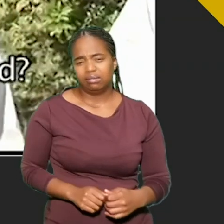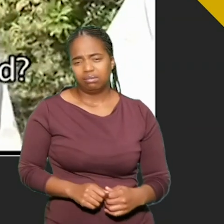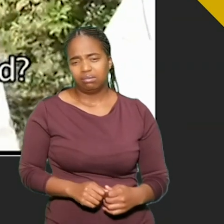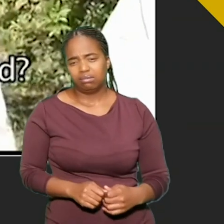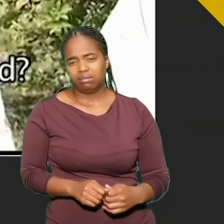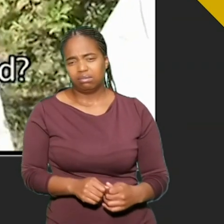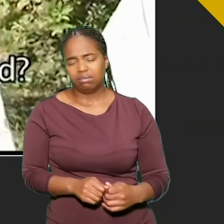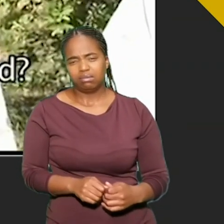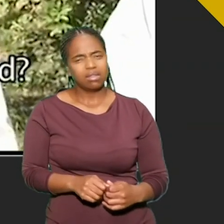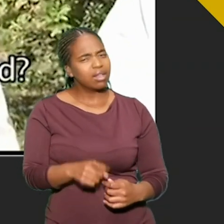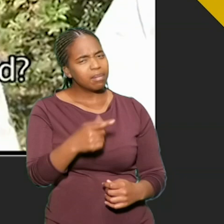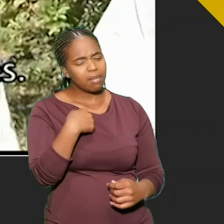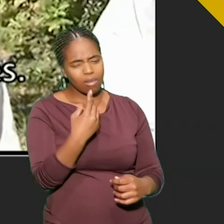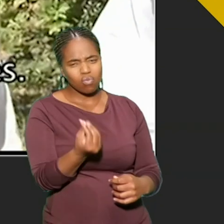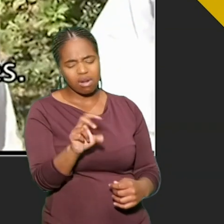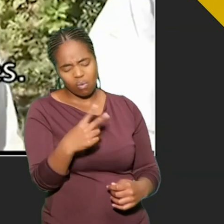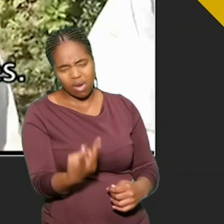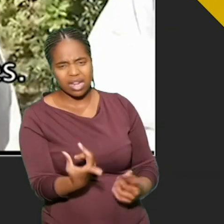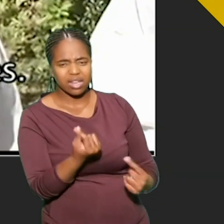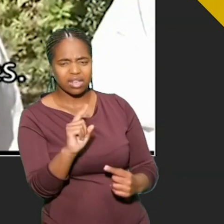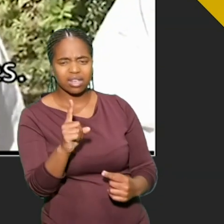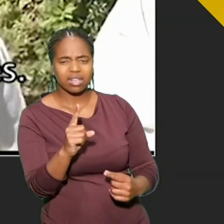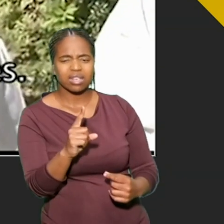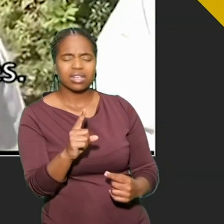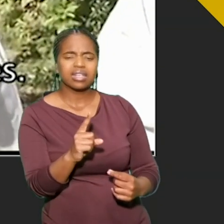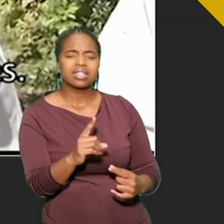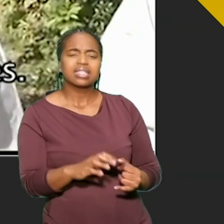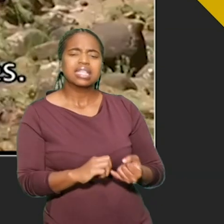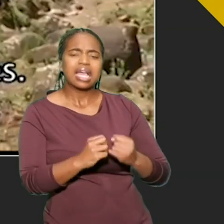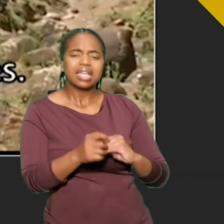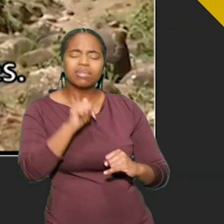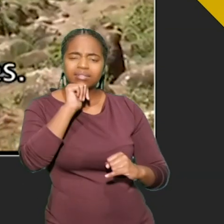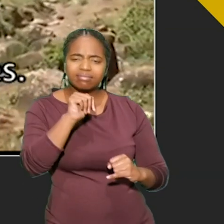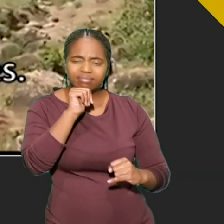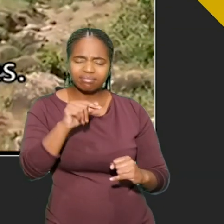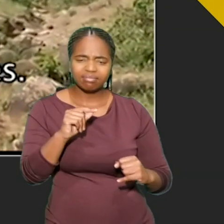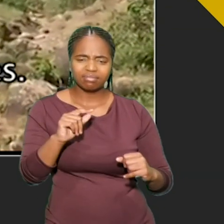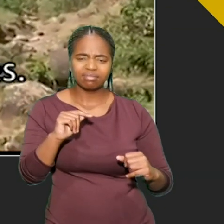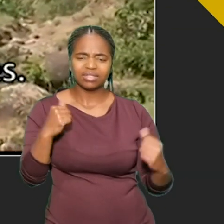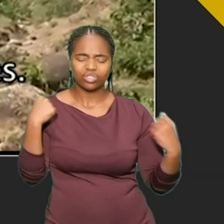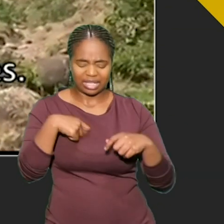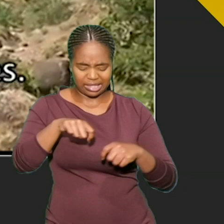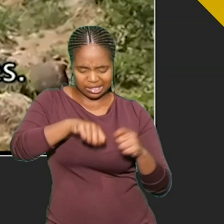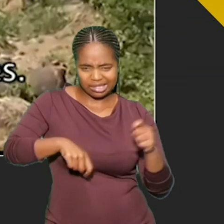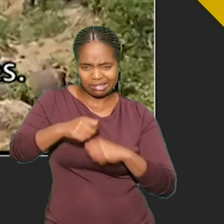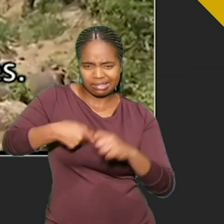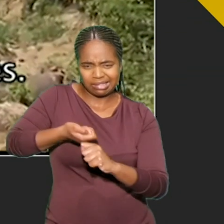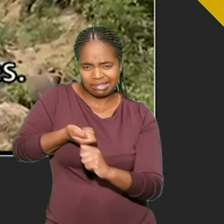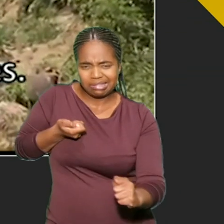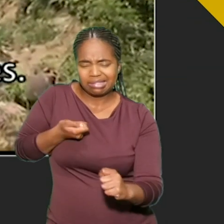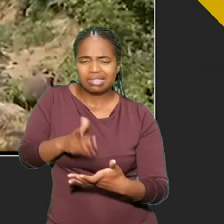xa ewile umntwana niyena ithini siye sithathe noba yi-DJs siyikazule simbophe